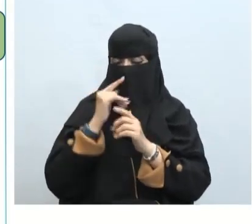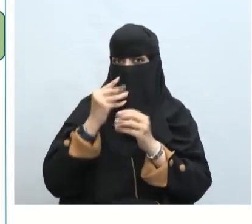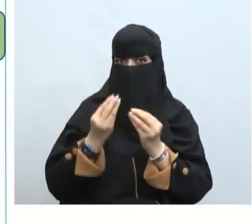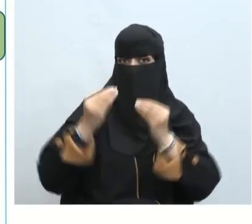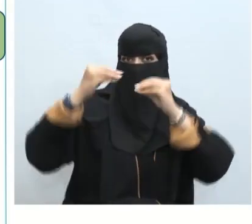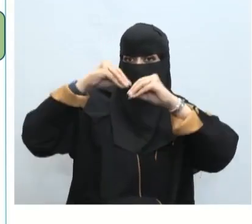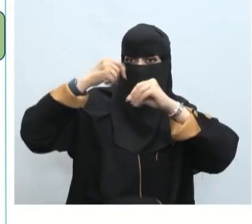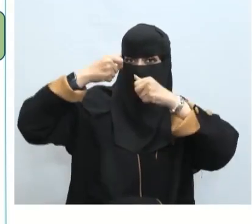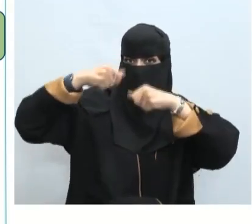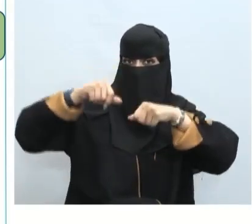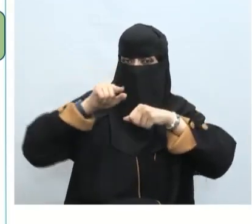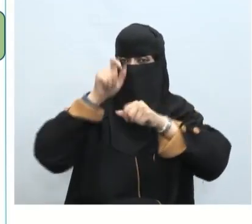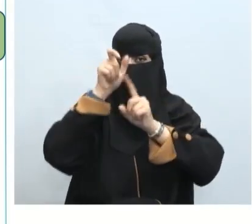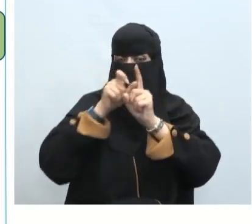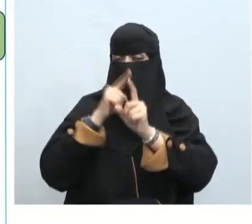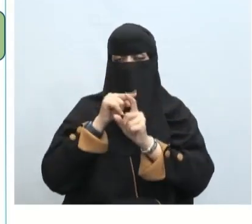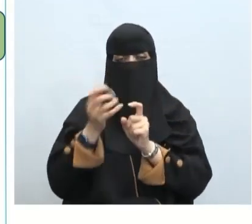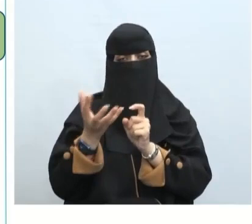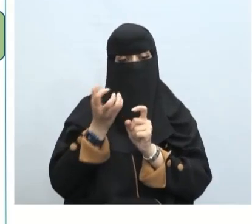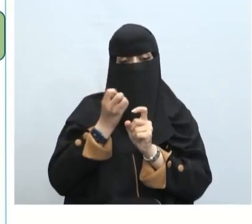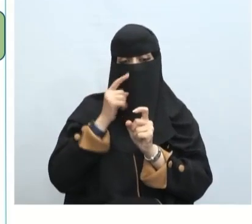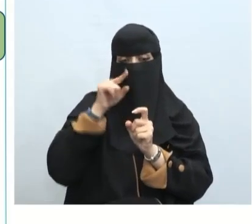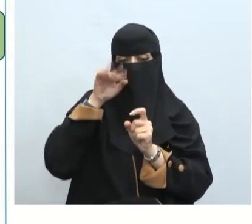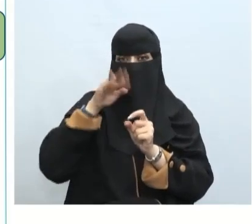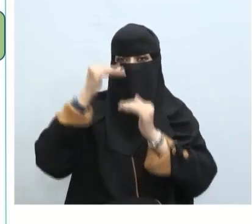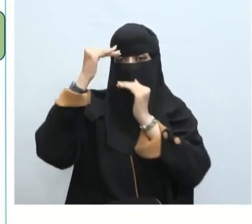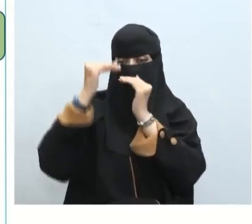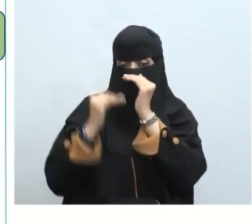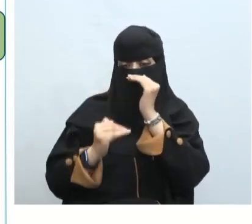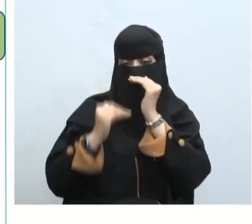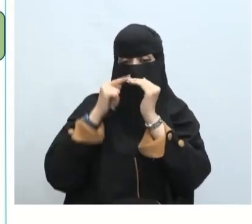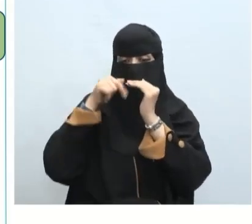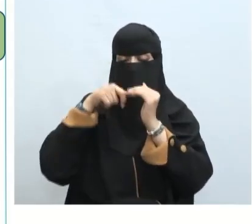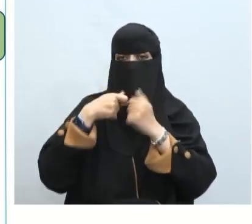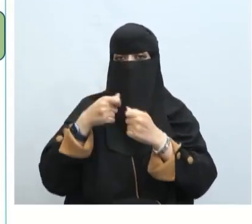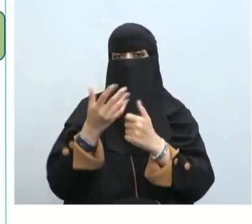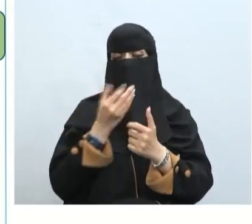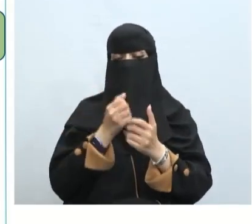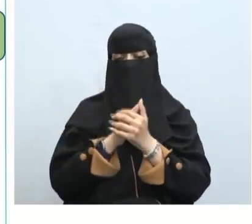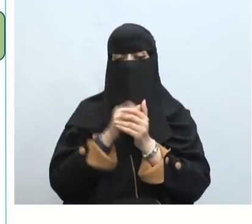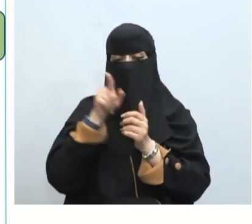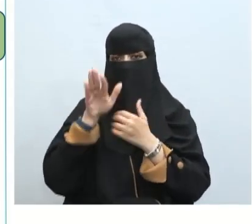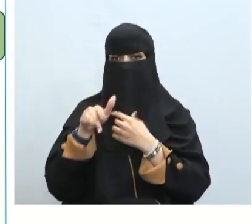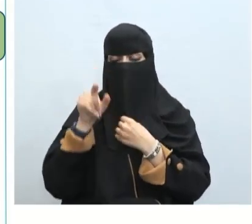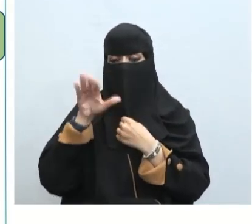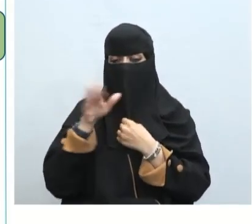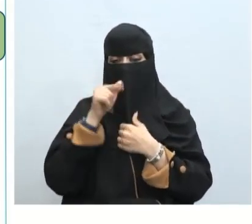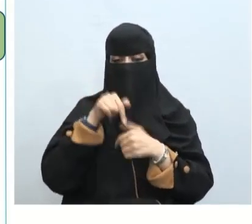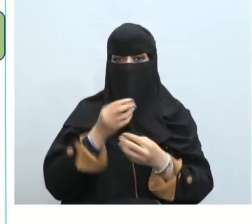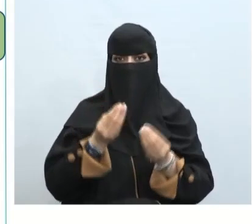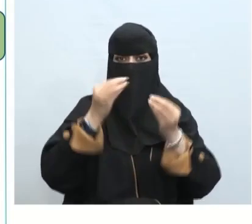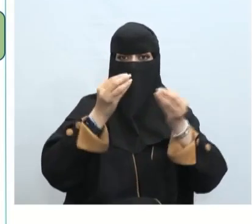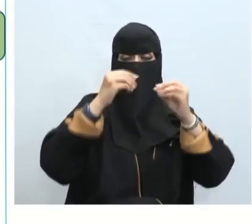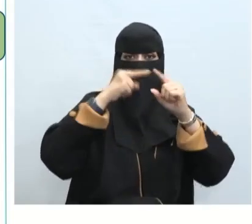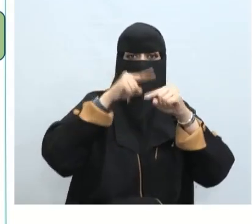غير الاساسيه لان هذا يؤدي الى تخفيض الطلب على هذا المنتج وفي